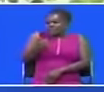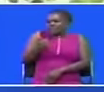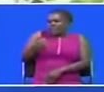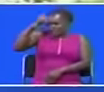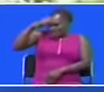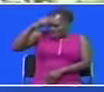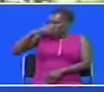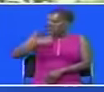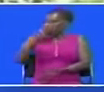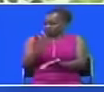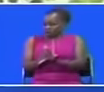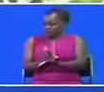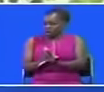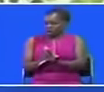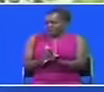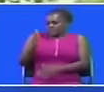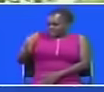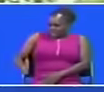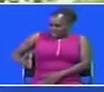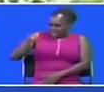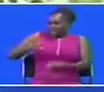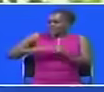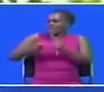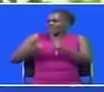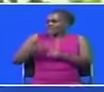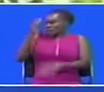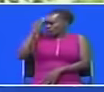amesoma sana, mbona standard gauge railway